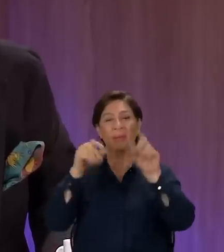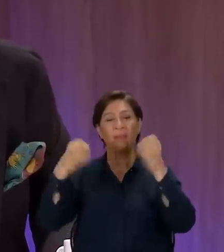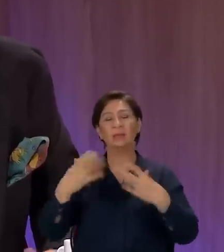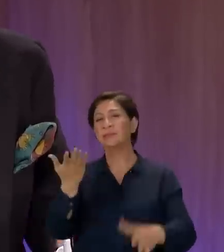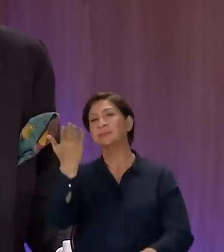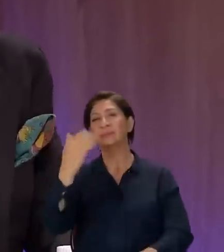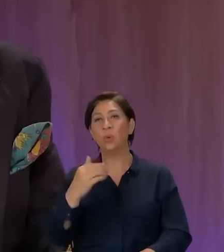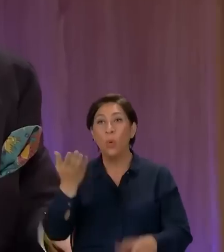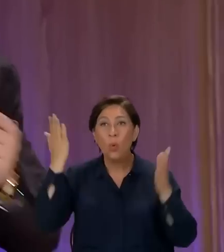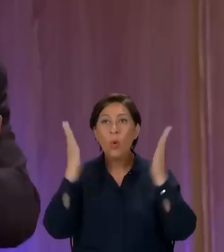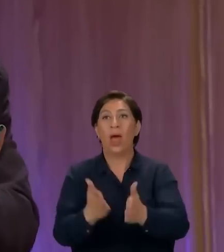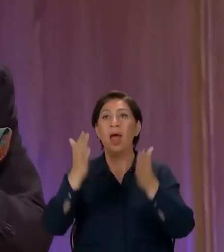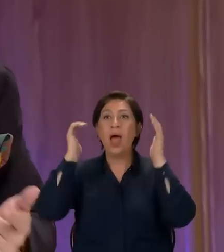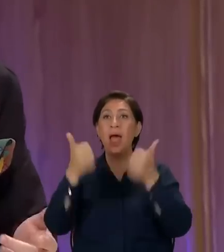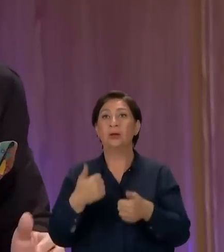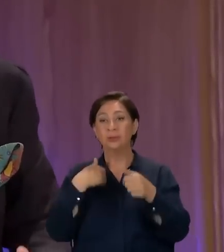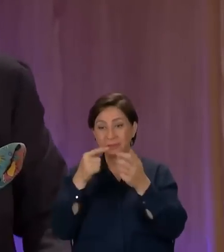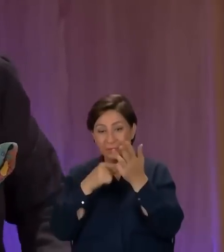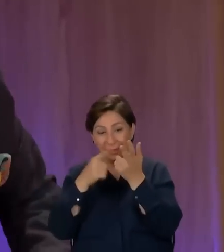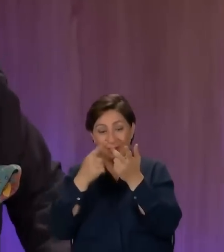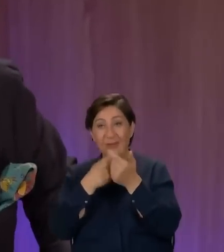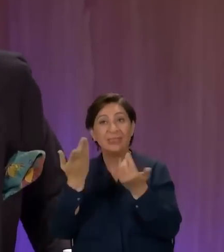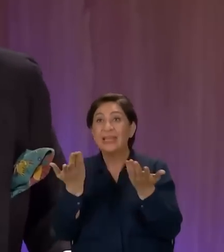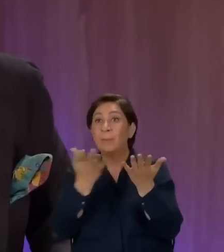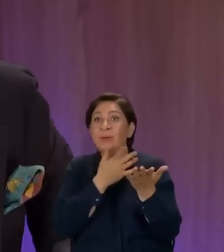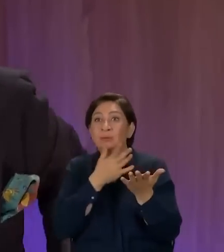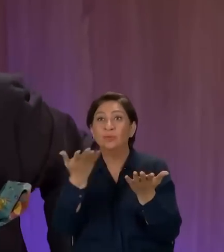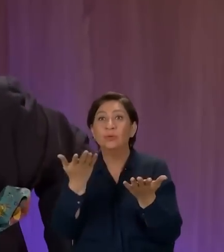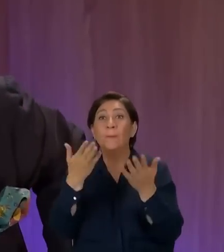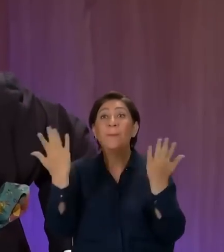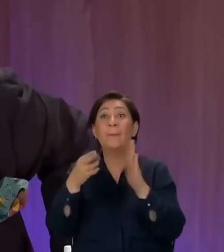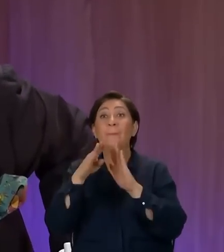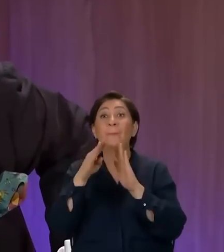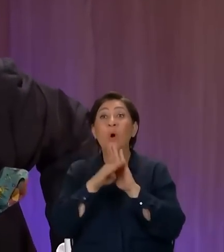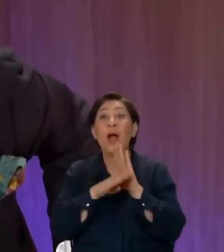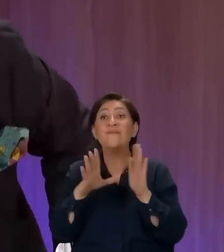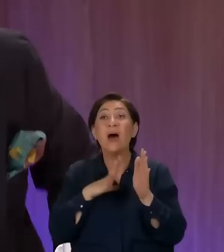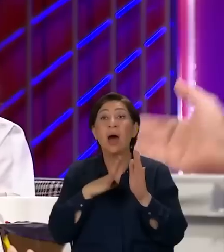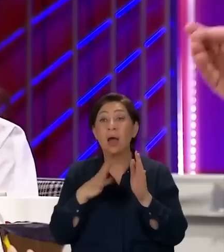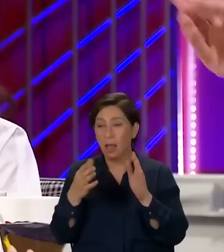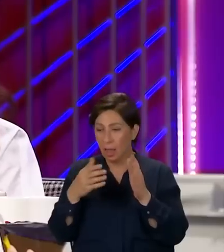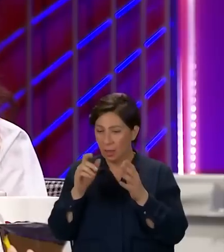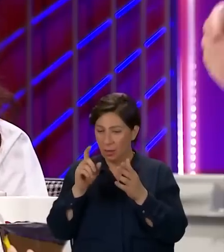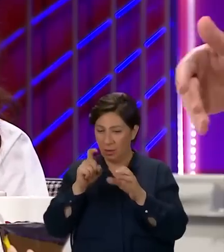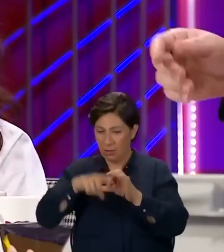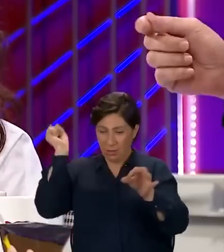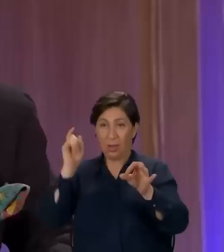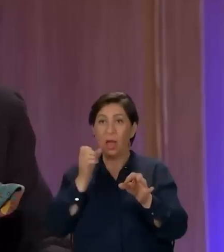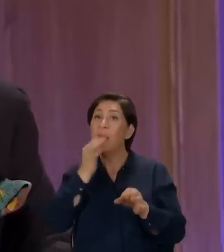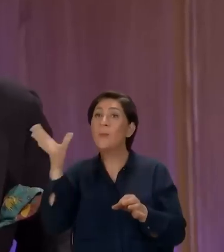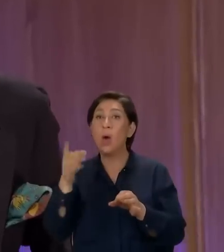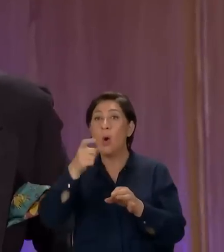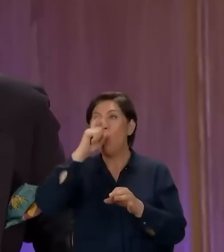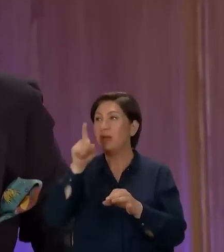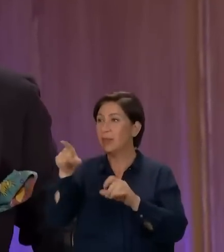beni takip ediyor? Ulan düz diyor, her gün takipçilerini mi sayıyorsun? Sayıyorlar. Meğer program varmış ayol. Evet. Program varmış, oraya haber veriyormuş.